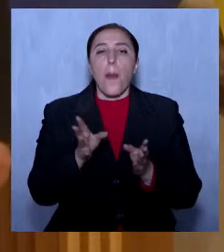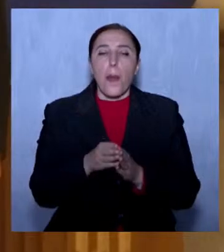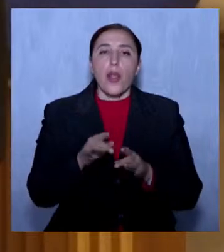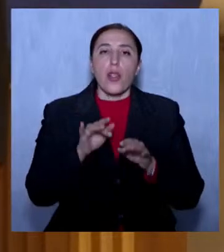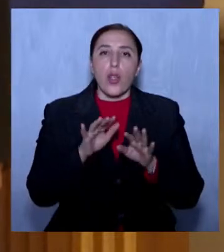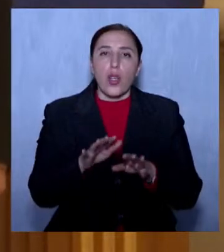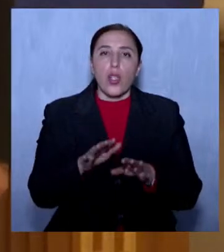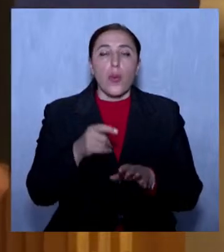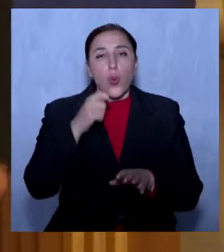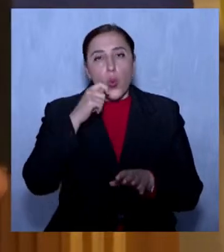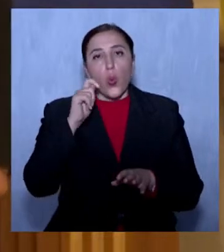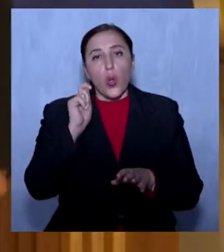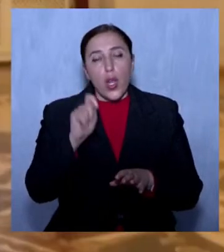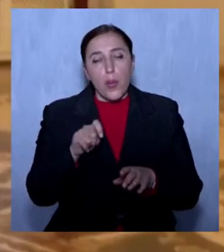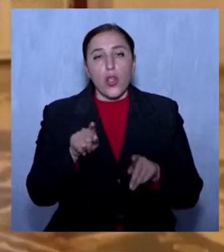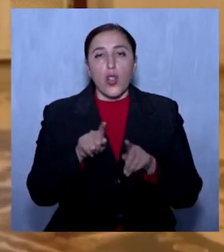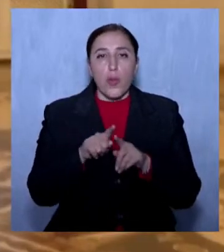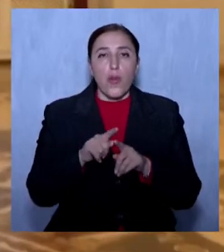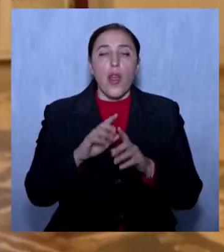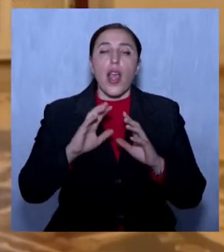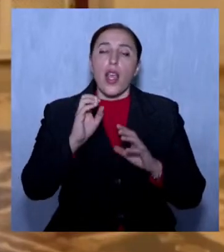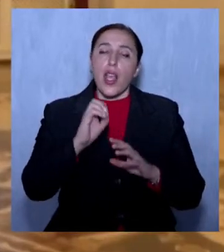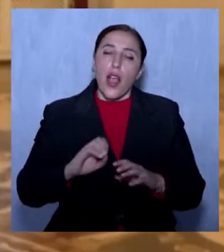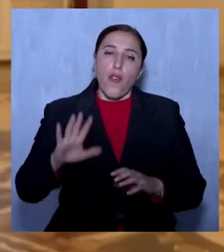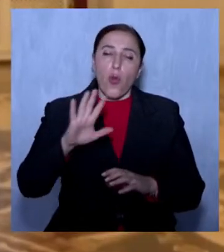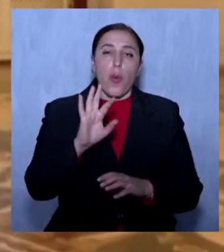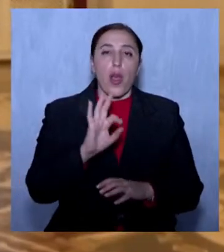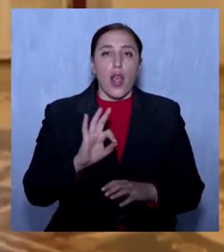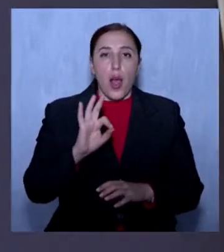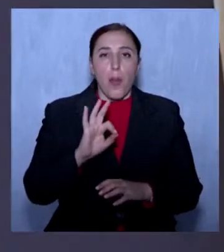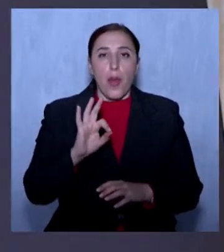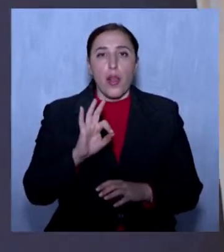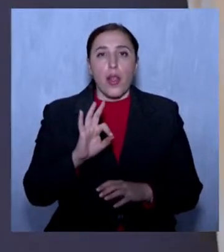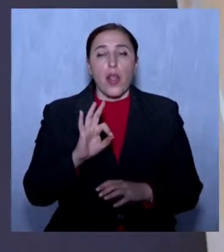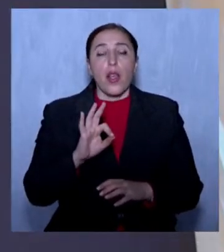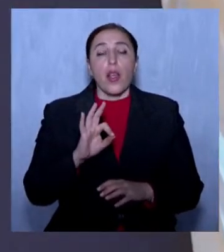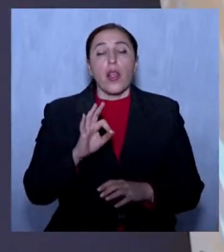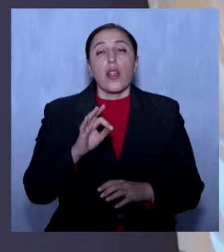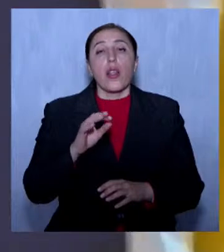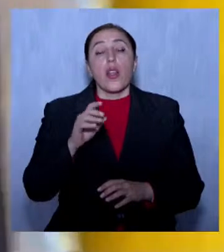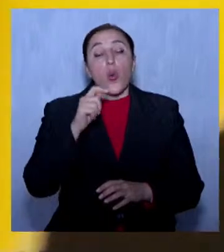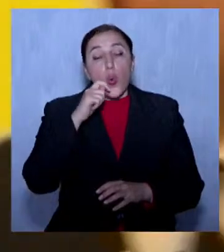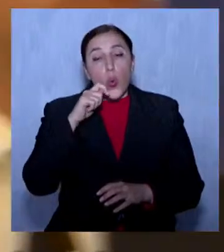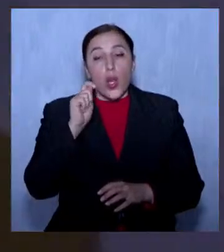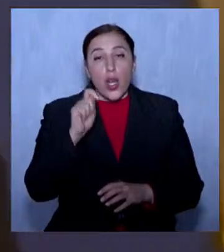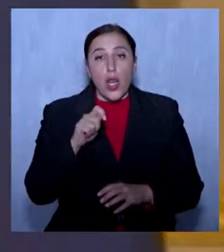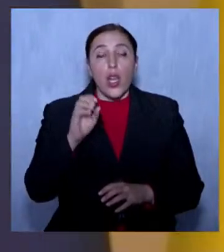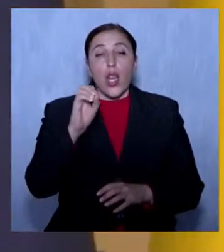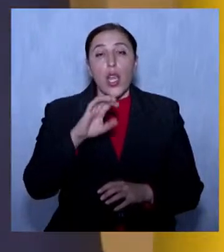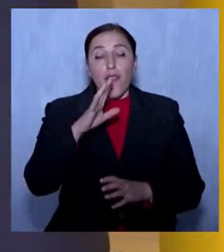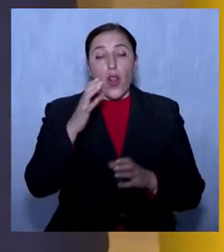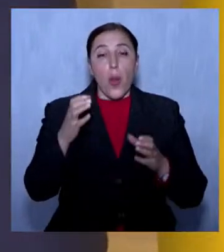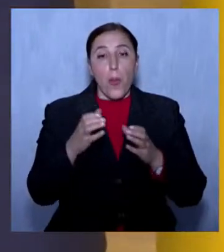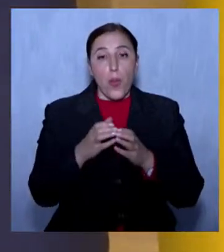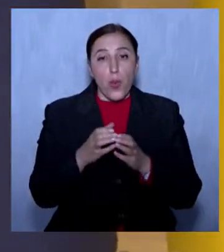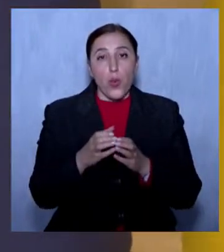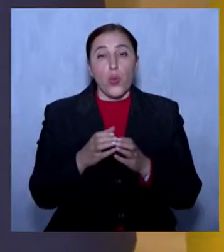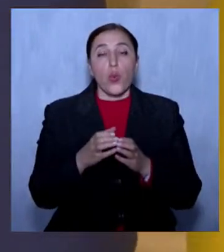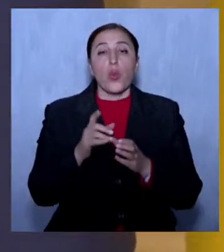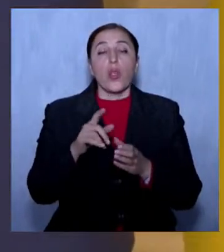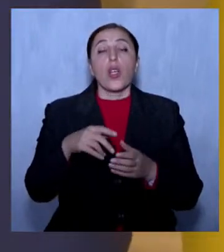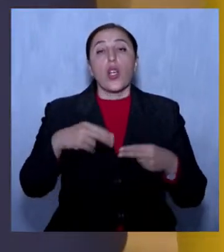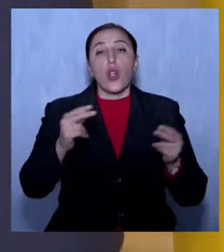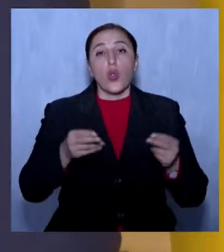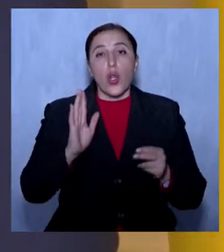համագործակցությունն, ինչպես Ուկրաինայի, այնպես էլ ամբողջ Եվրոպայի համար։ Ակնկալվում է նաև, որ Ուկրաինան և Եվրամիությունը կստորագրեն